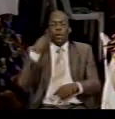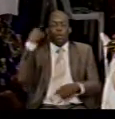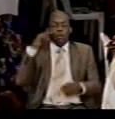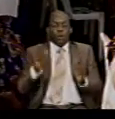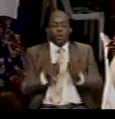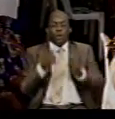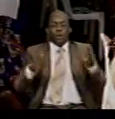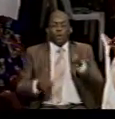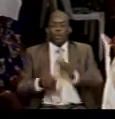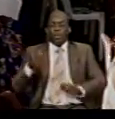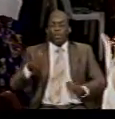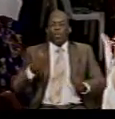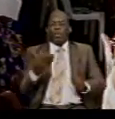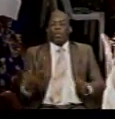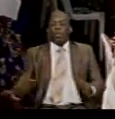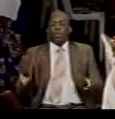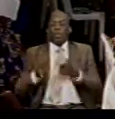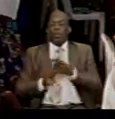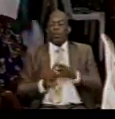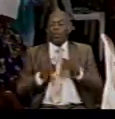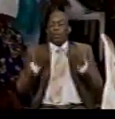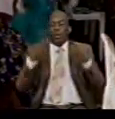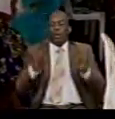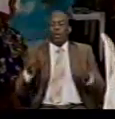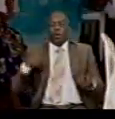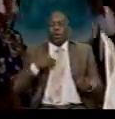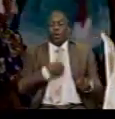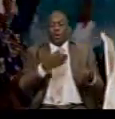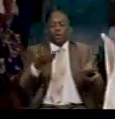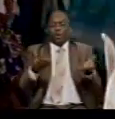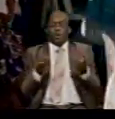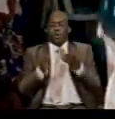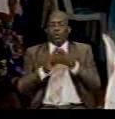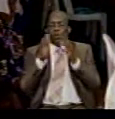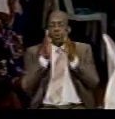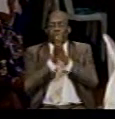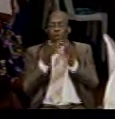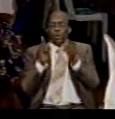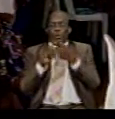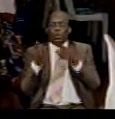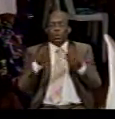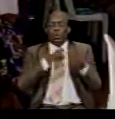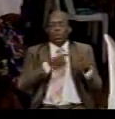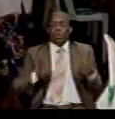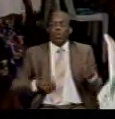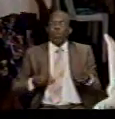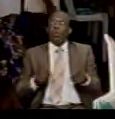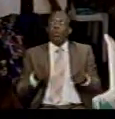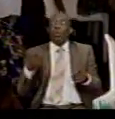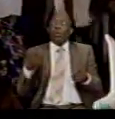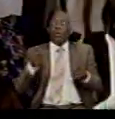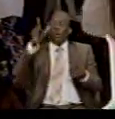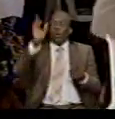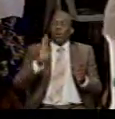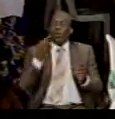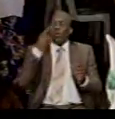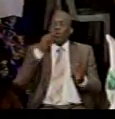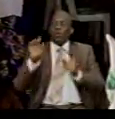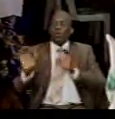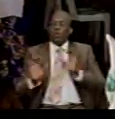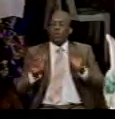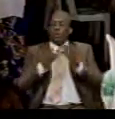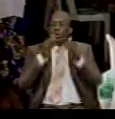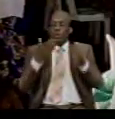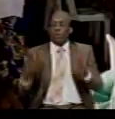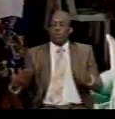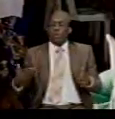grandes choses qui arrivent. We want to pray unto the Lord. Nous allons prier au Seigneur. Thou who doest great things. Toi qui fais de grandes choses. Bible says we